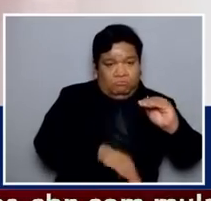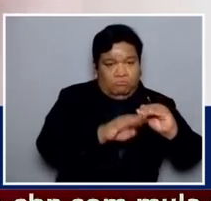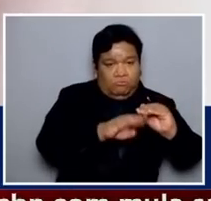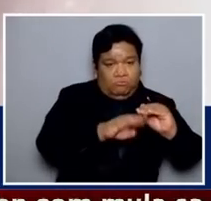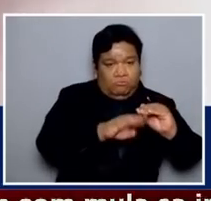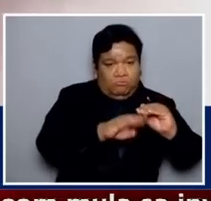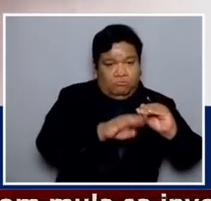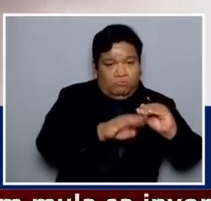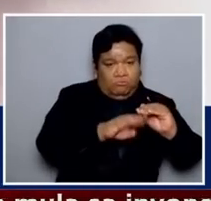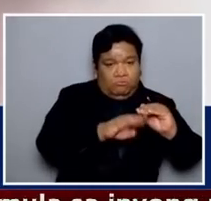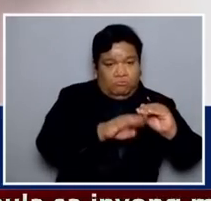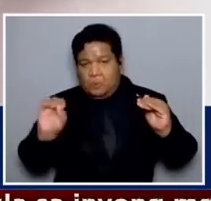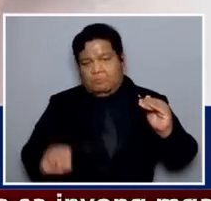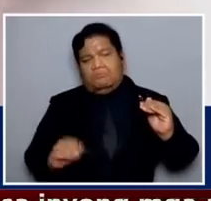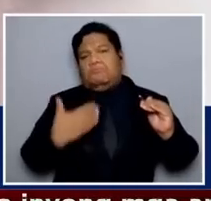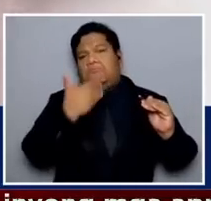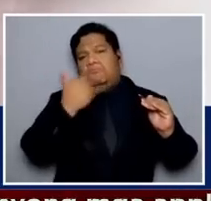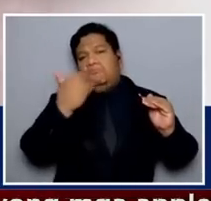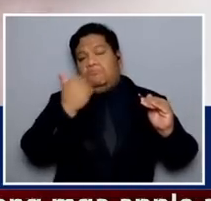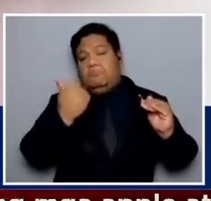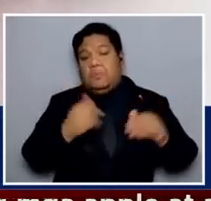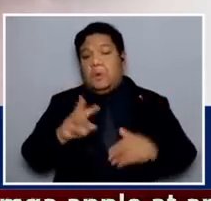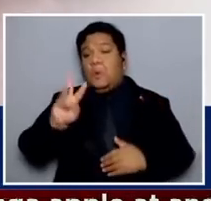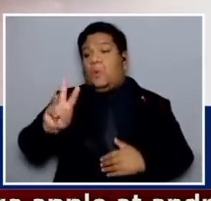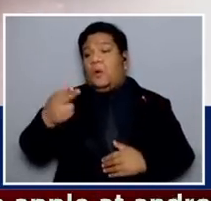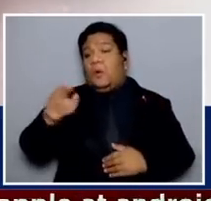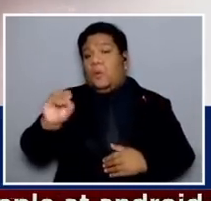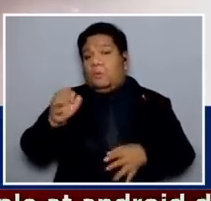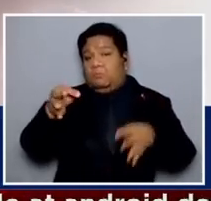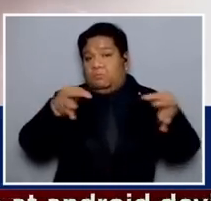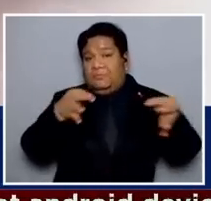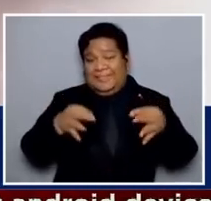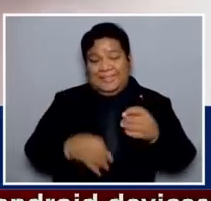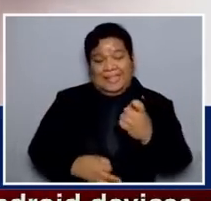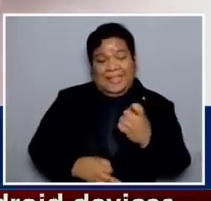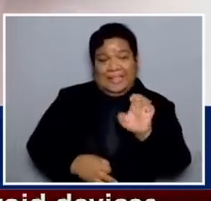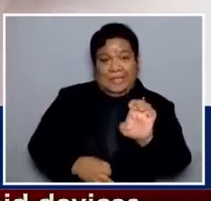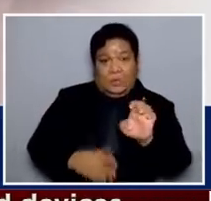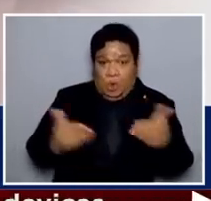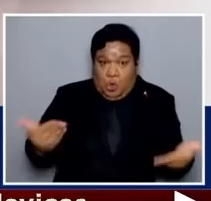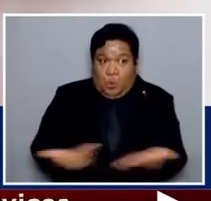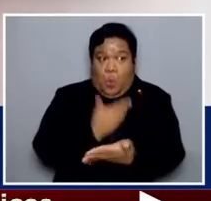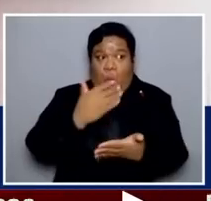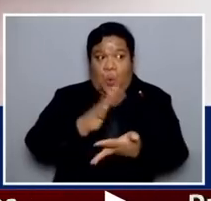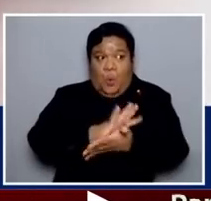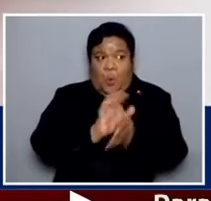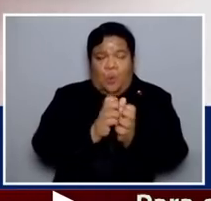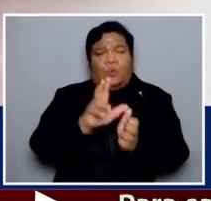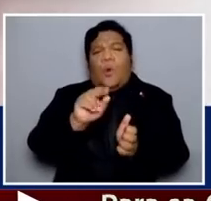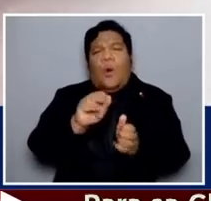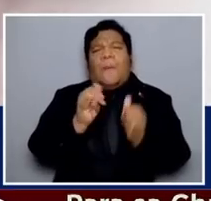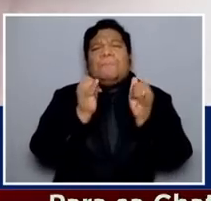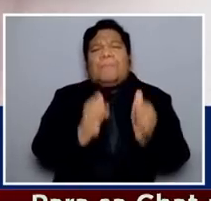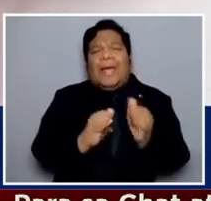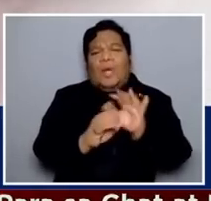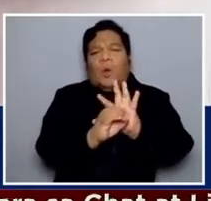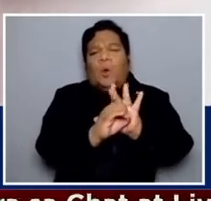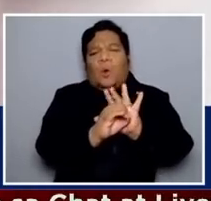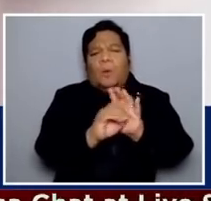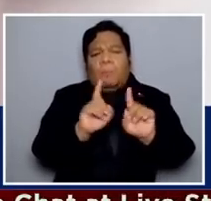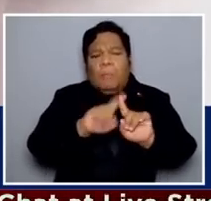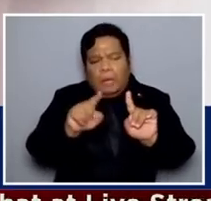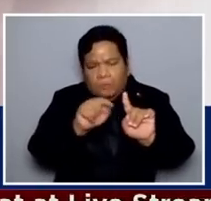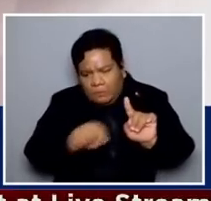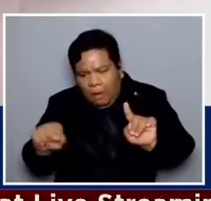ng WHO, ang XE ay hindi bagong variant. Omicron pa rin ito. Ituturing lang itong iba kung may